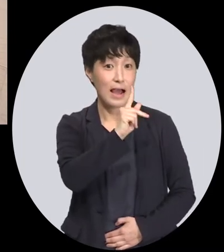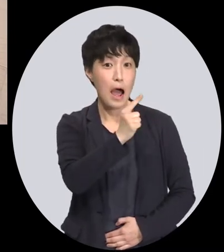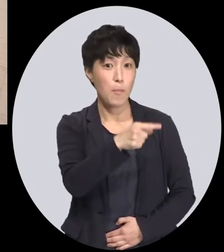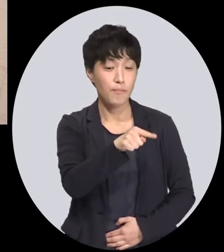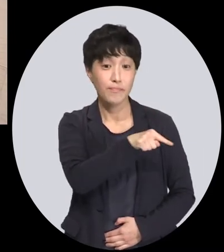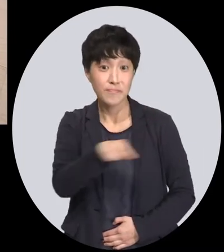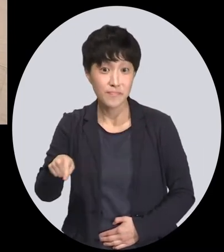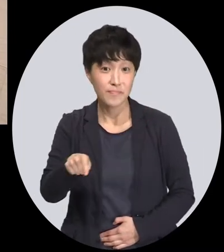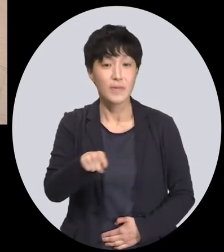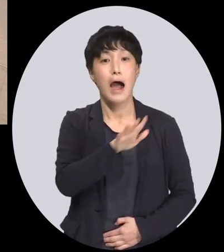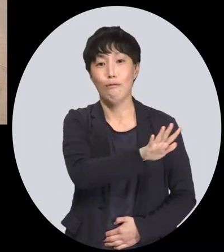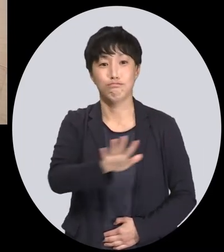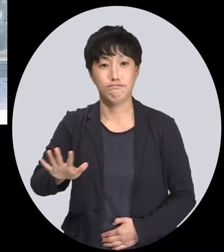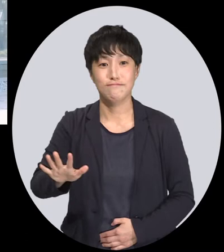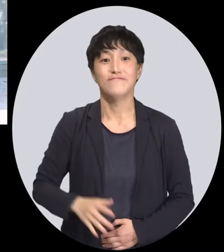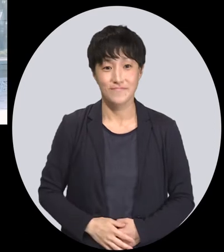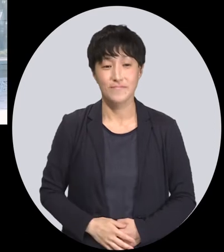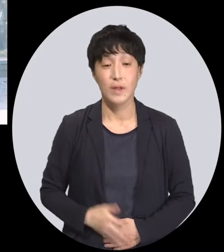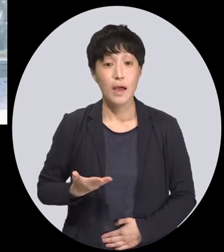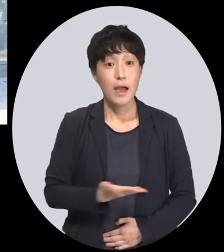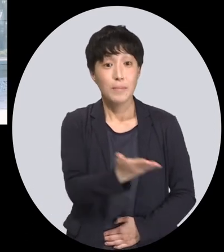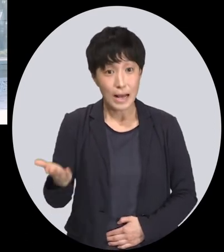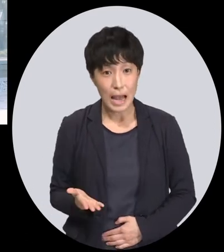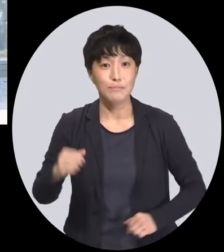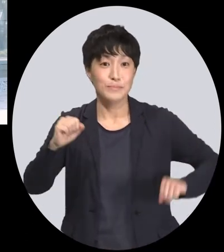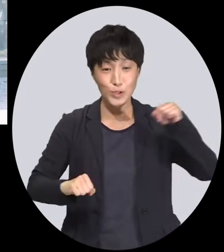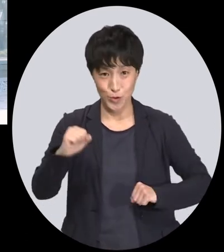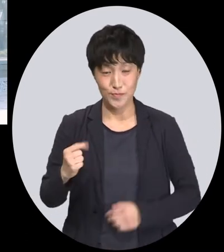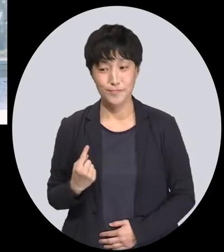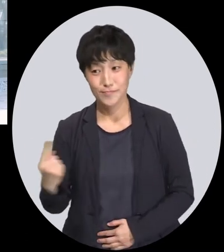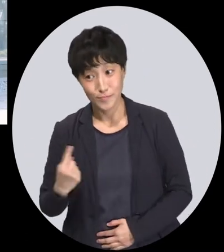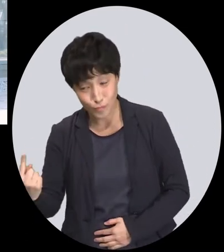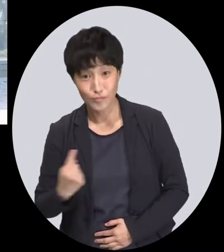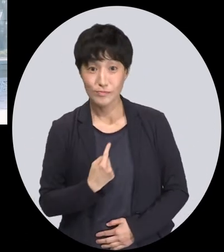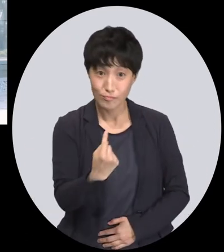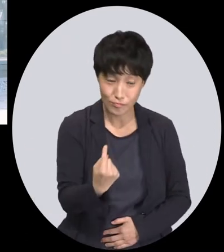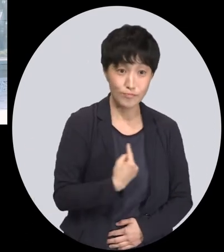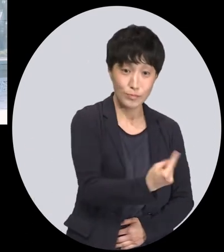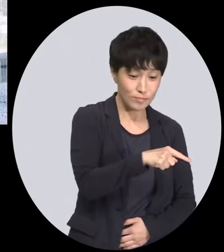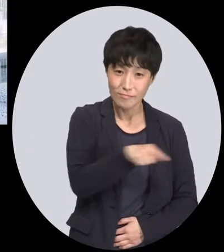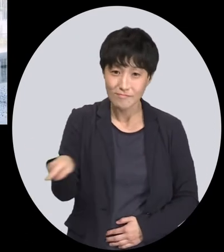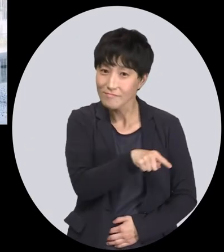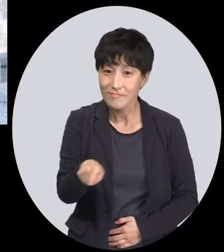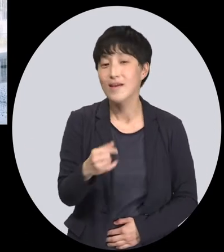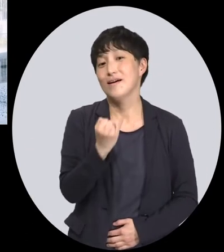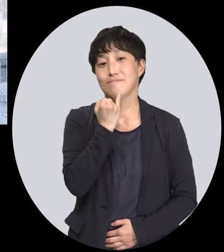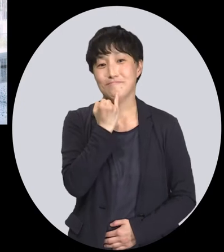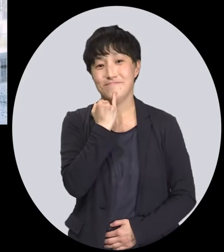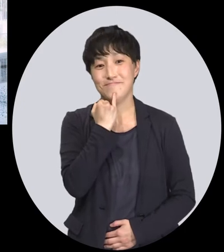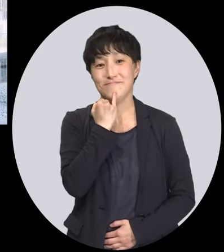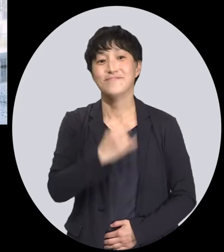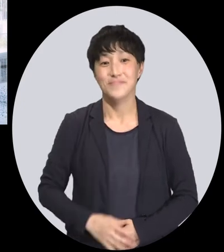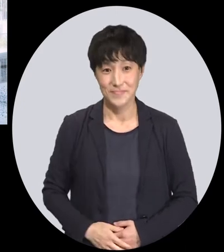入っていっていただいても構いませんし出たり入ったりして言っていただいても構わないんですね入口の